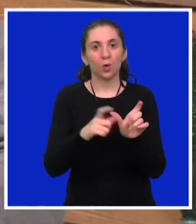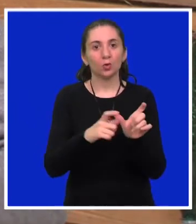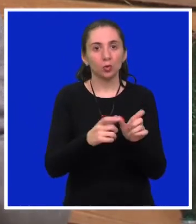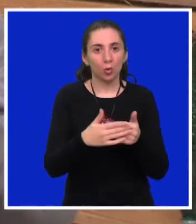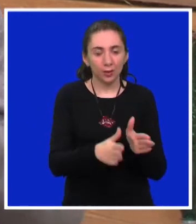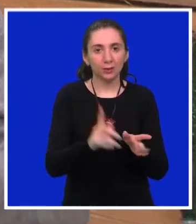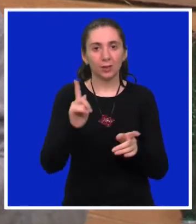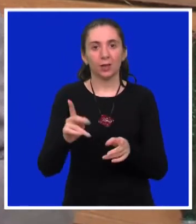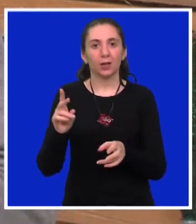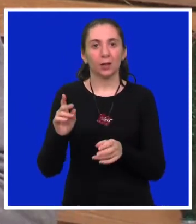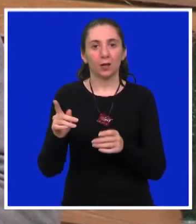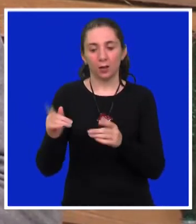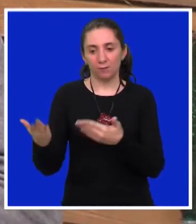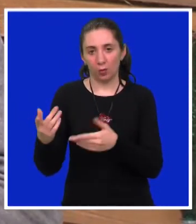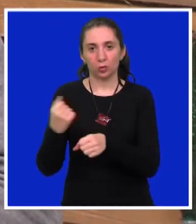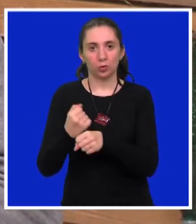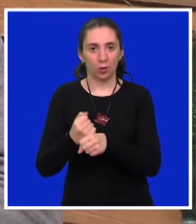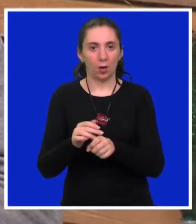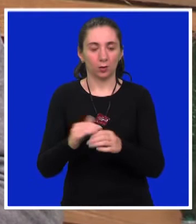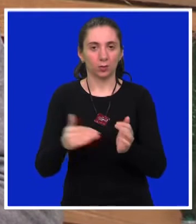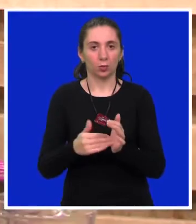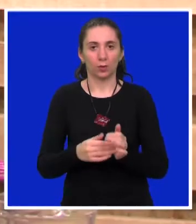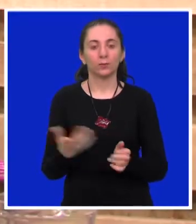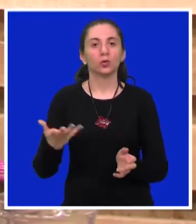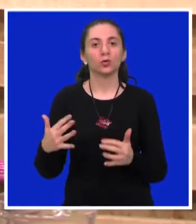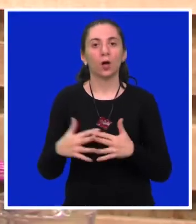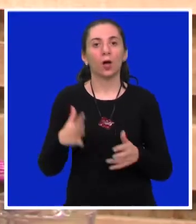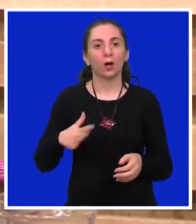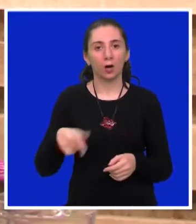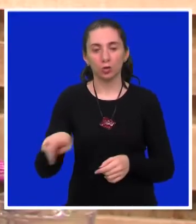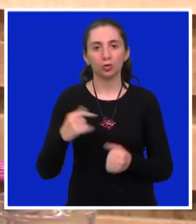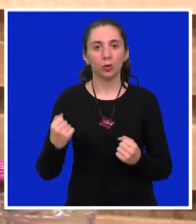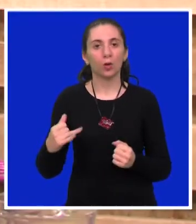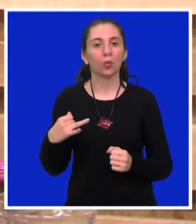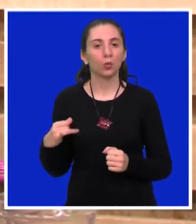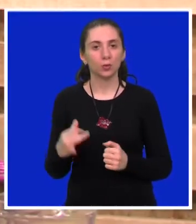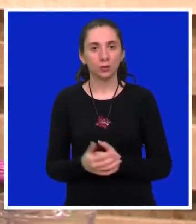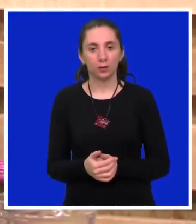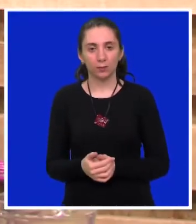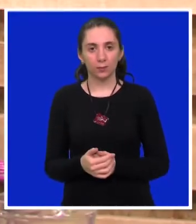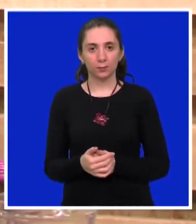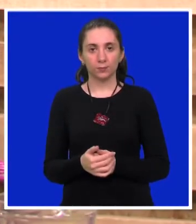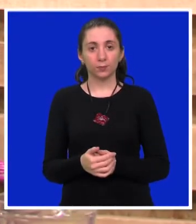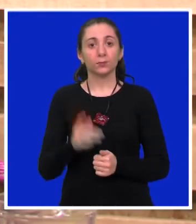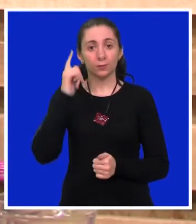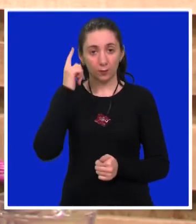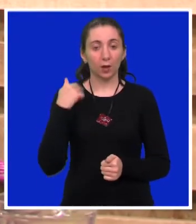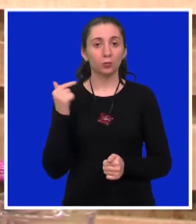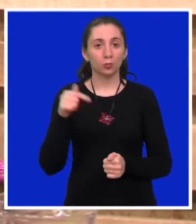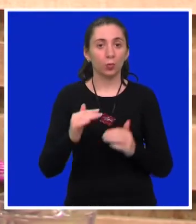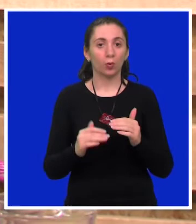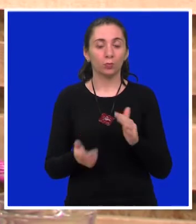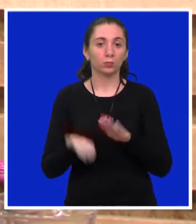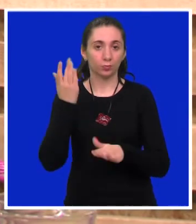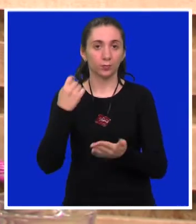i sortirnica i reciklažno dvorište rade punim kapacitetom. Ono što građane sigurno zanima, znamo da će